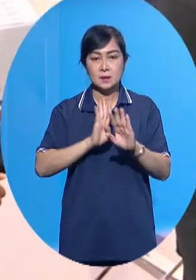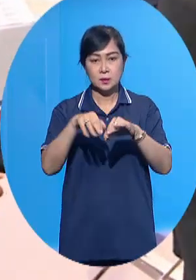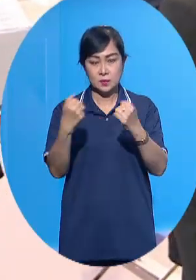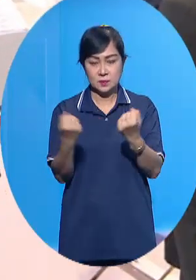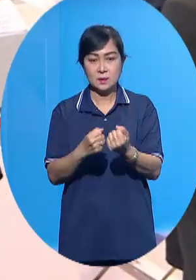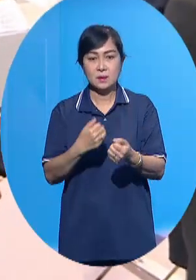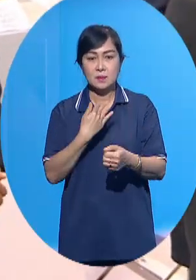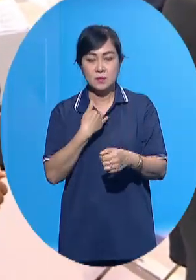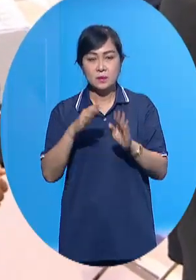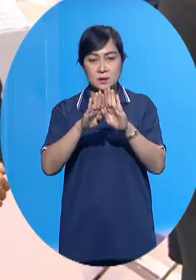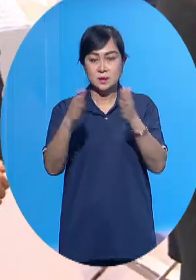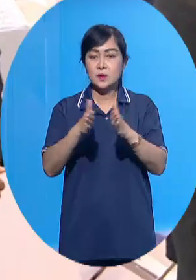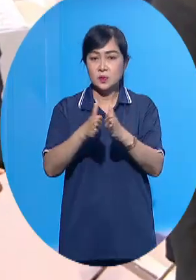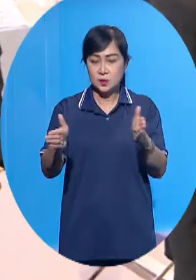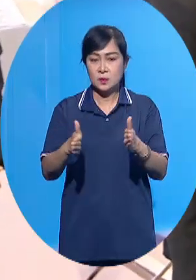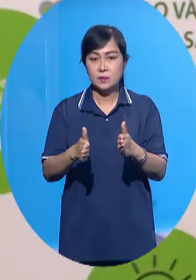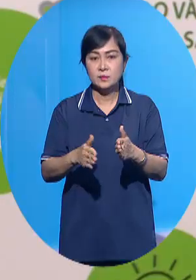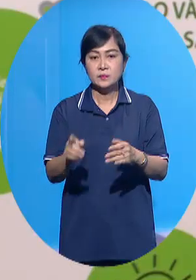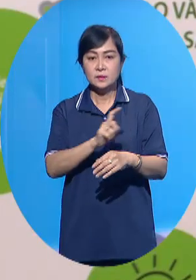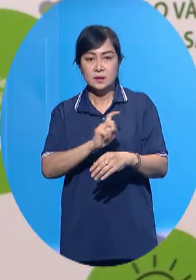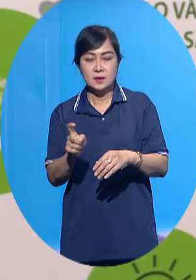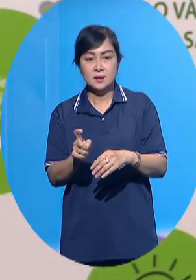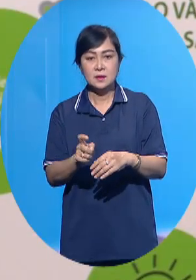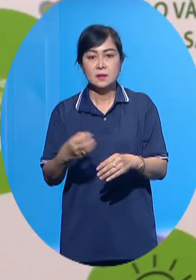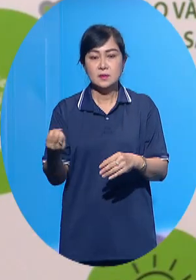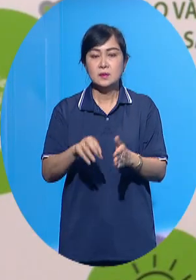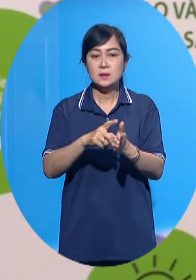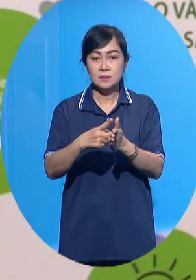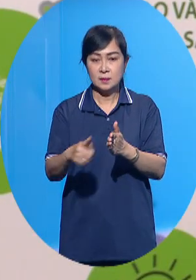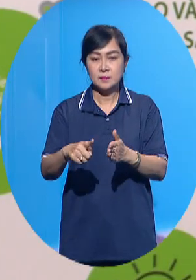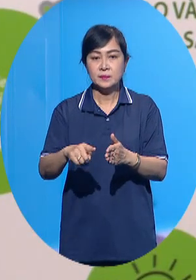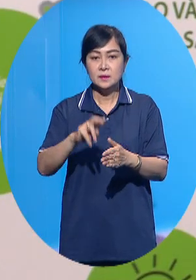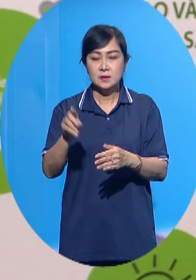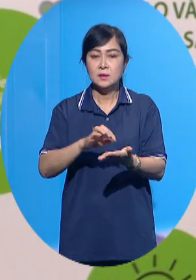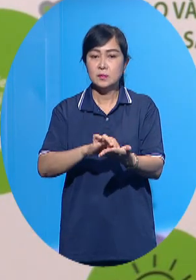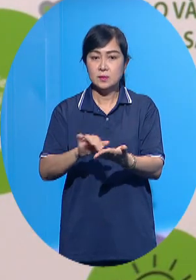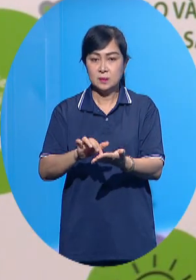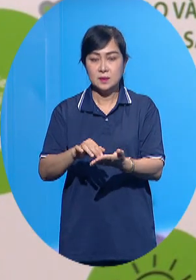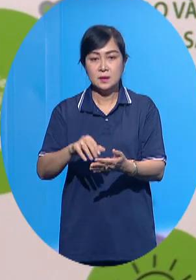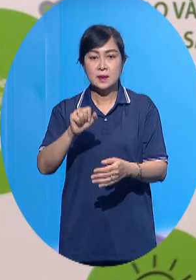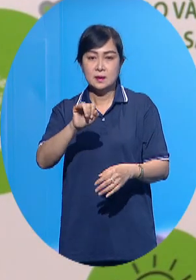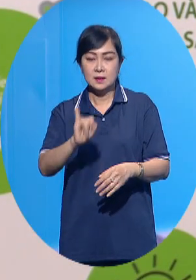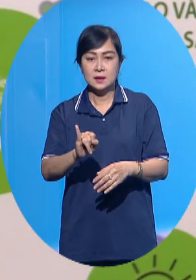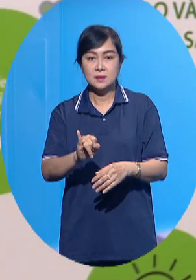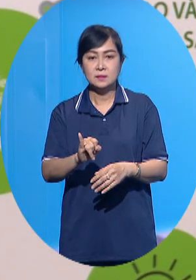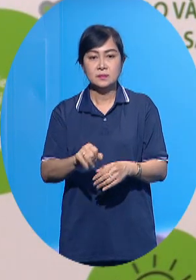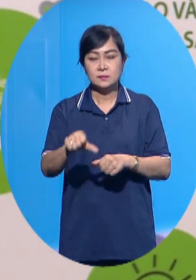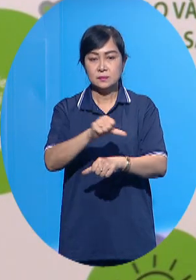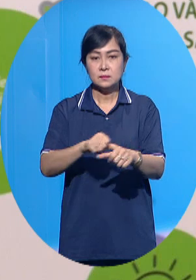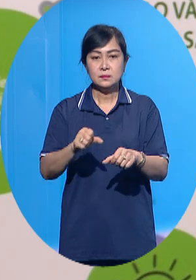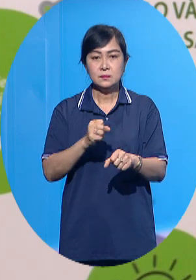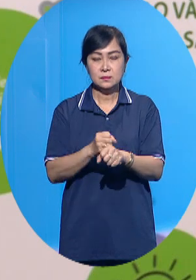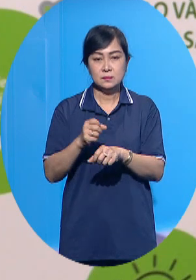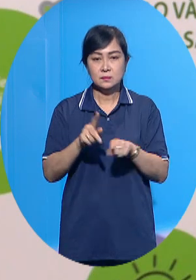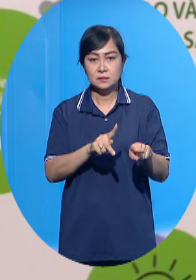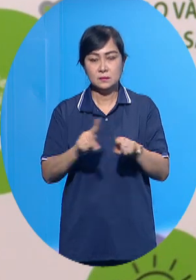chức triển khai khá nhiều các cái hội thảo chuyên đề, rồi một số các giải pháp liên quan đến ứng dụng về công nghệ trí tuệ nhân tạo, Big Data trong cái hoạt động sản xuất kinh doanh, đặc